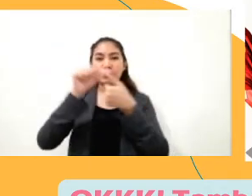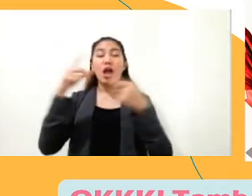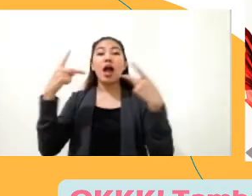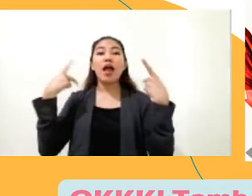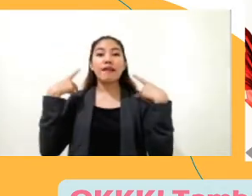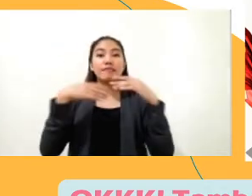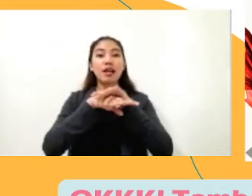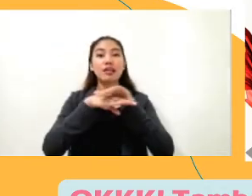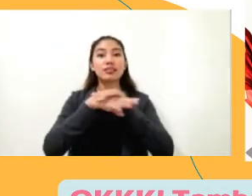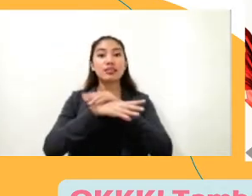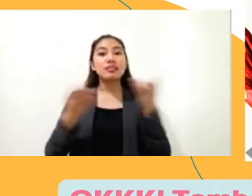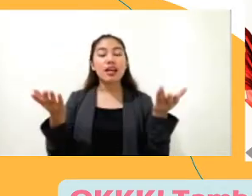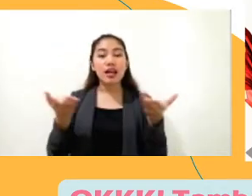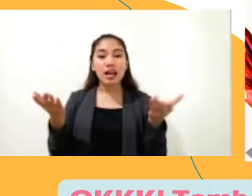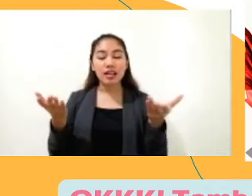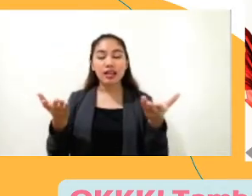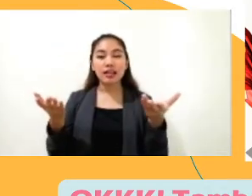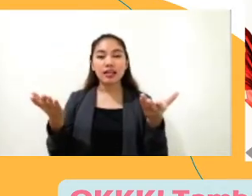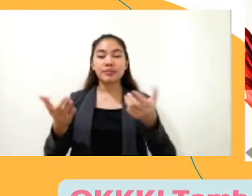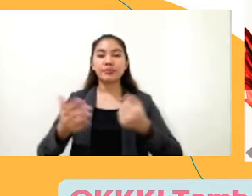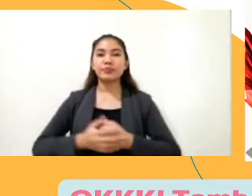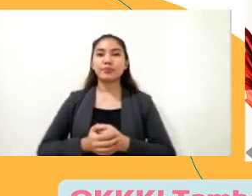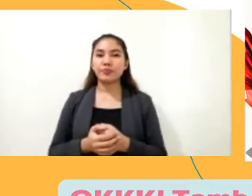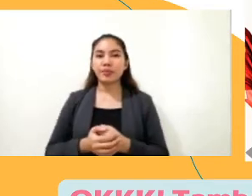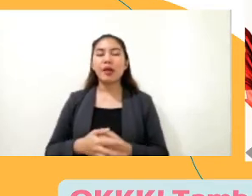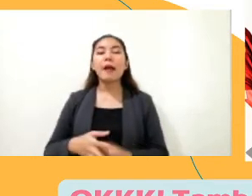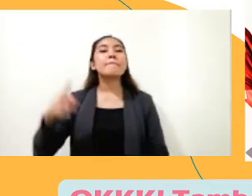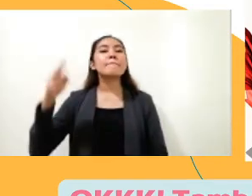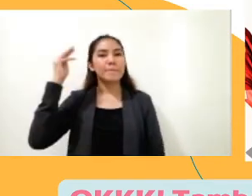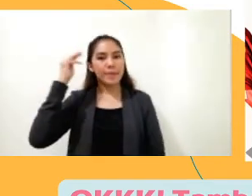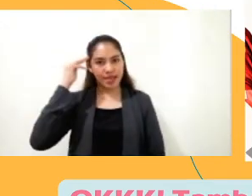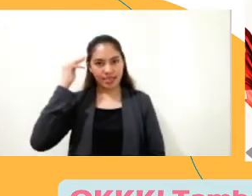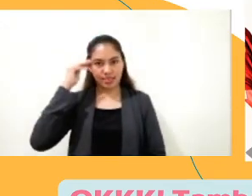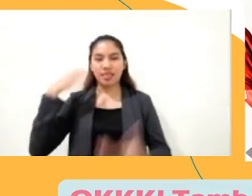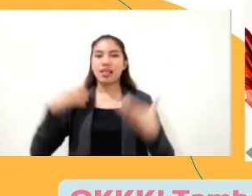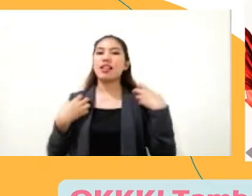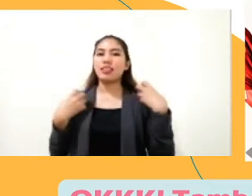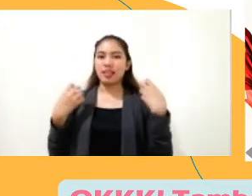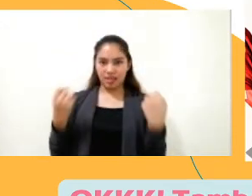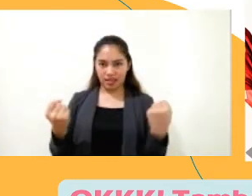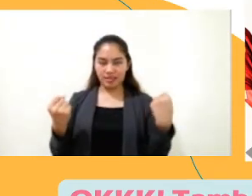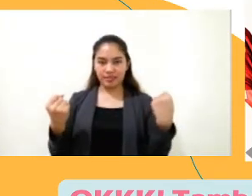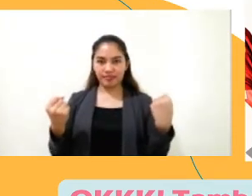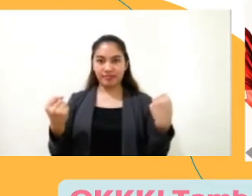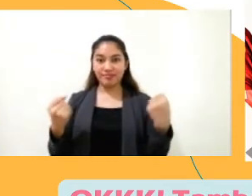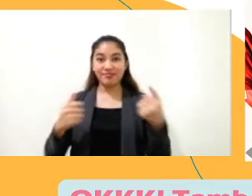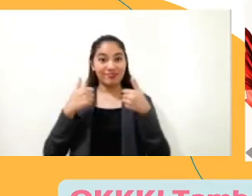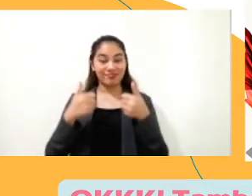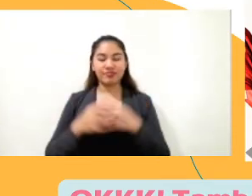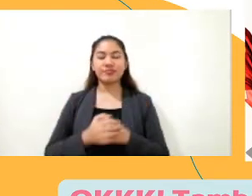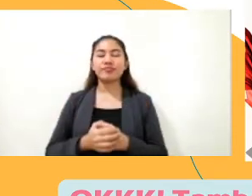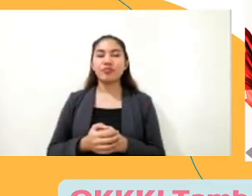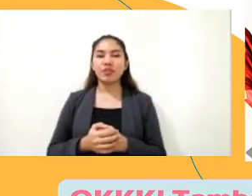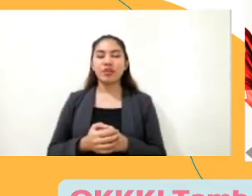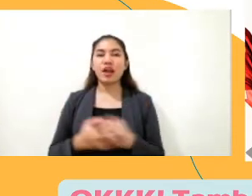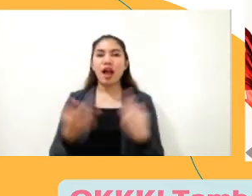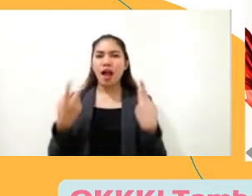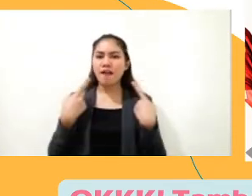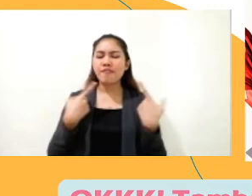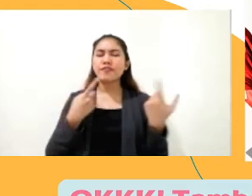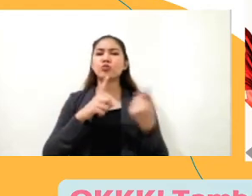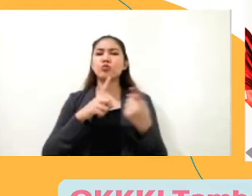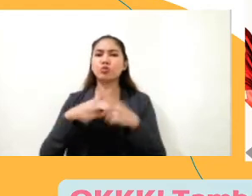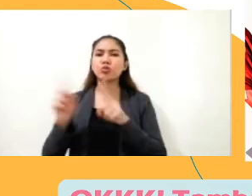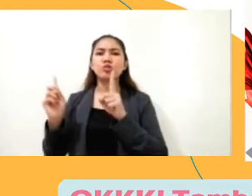access din tayo sa ating mental health, no? Wellness. At may mga iba't